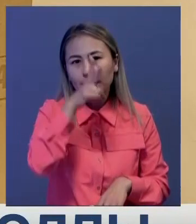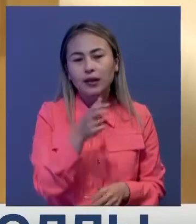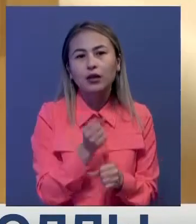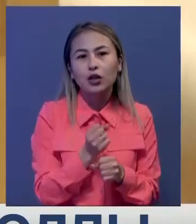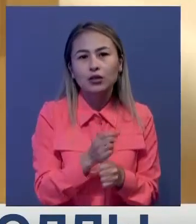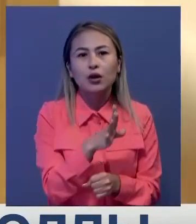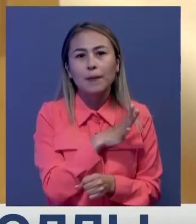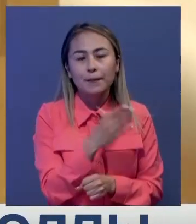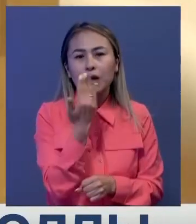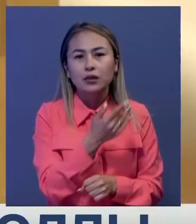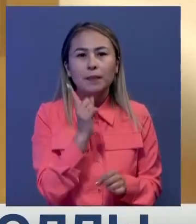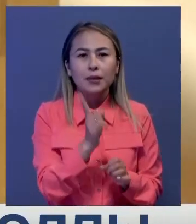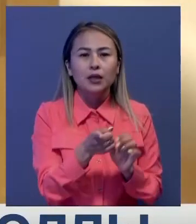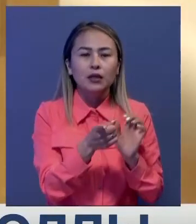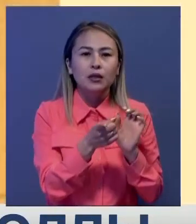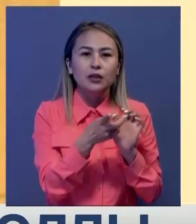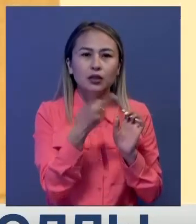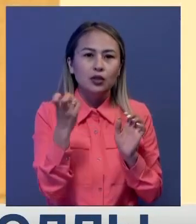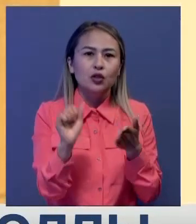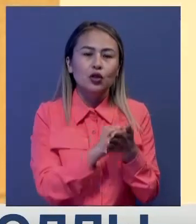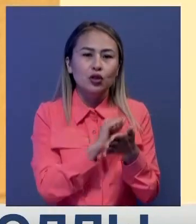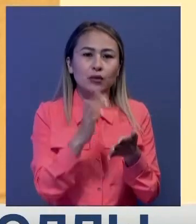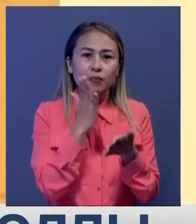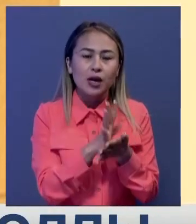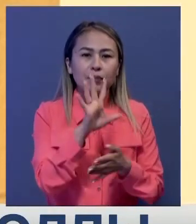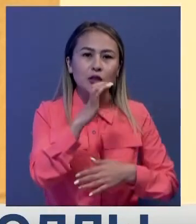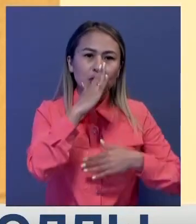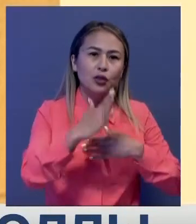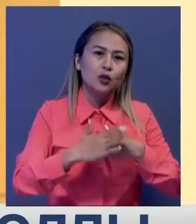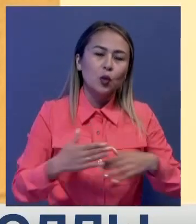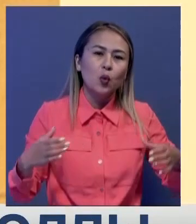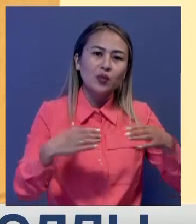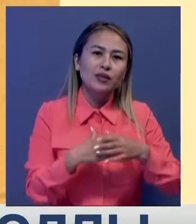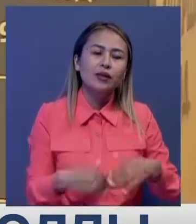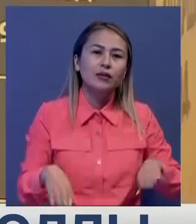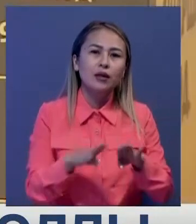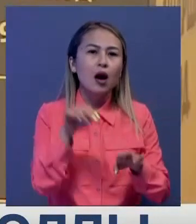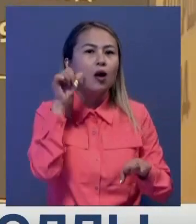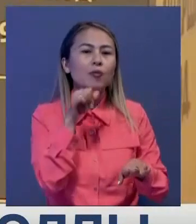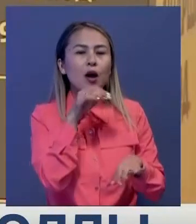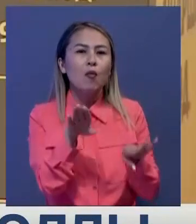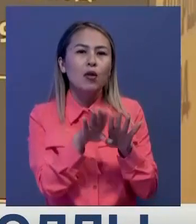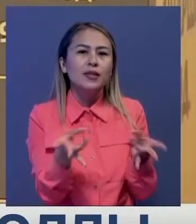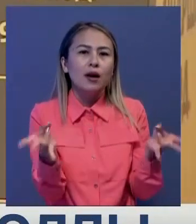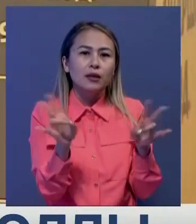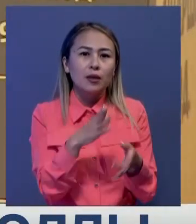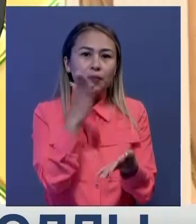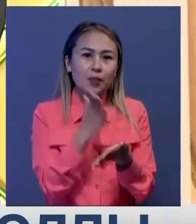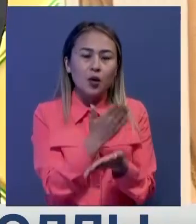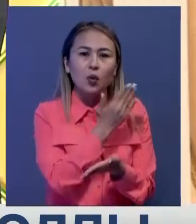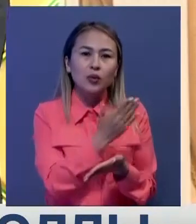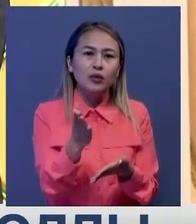құрастырған. Ішінде 1200 құжат бар, соның 500-ге жуығы осыған дейін құпия болып сақталып келген. Енді